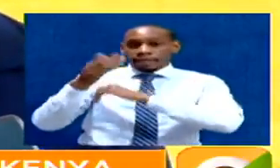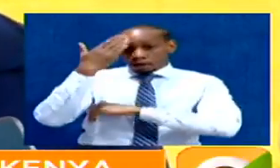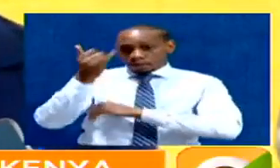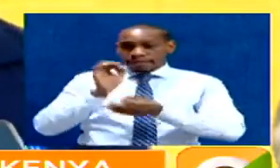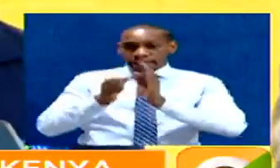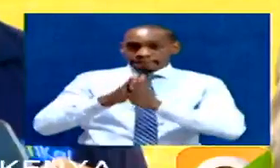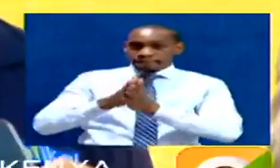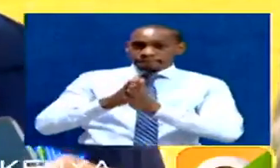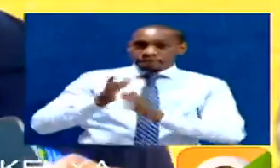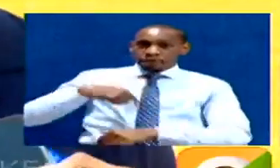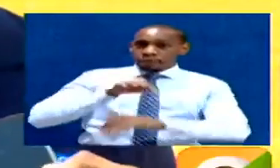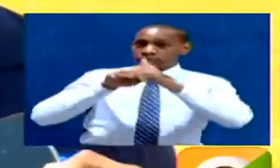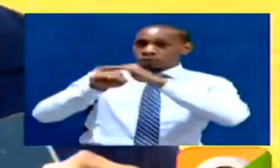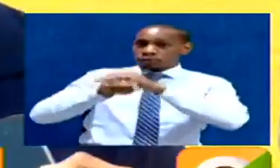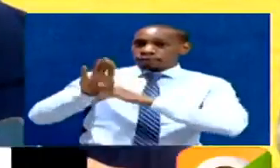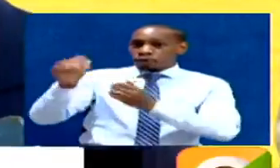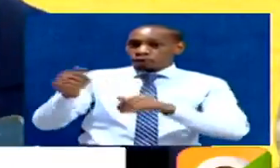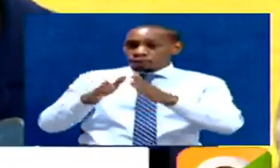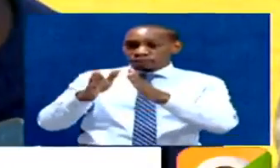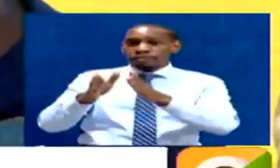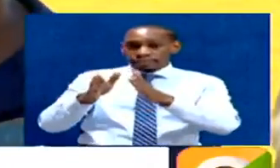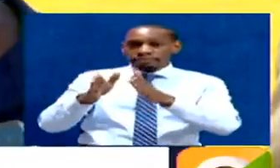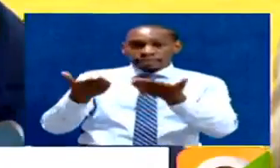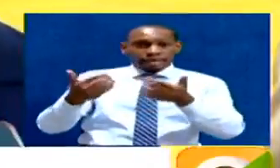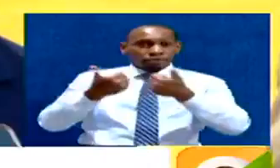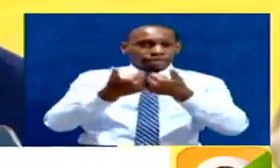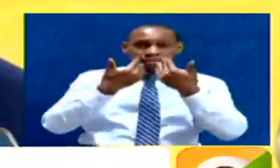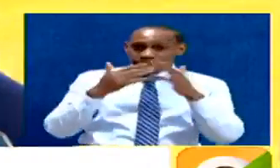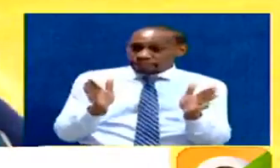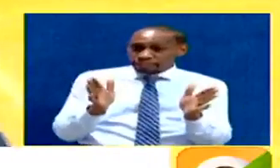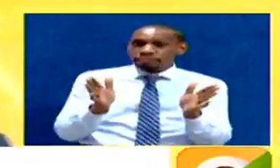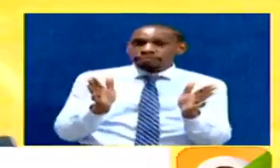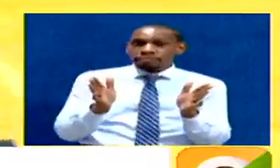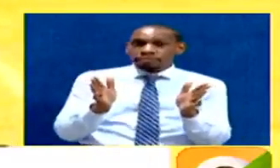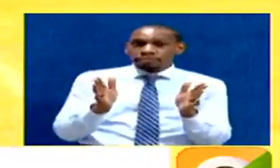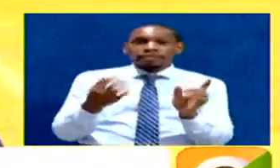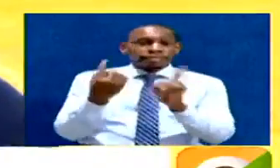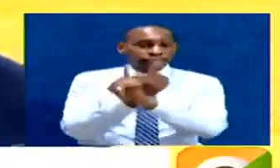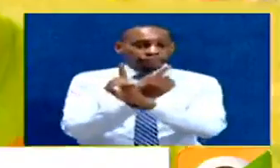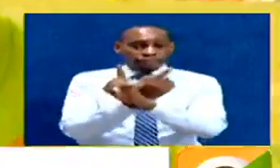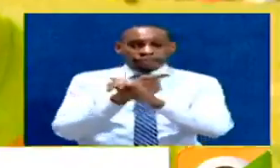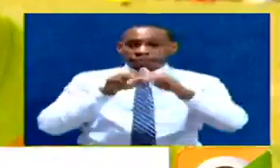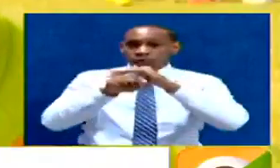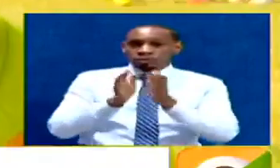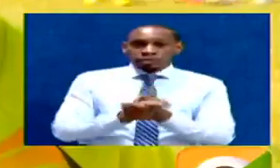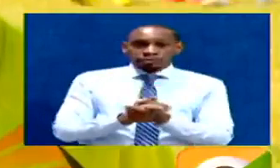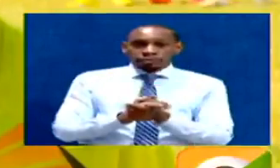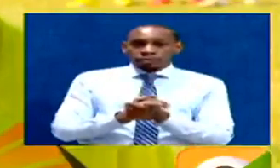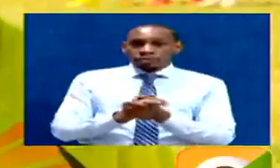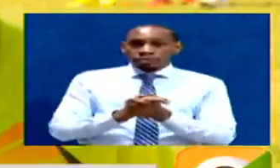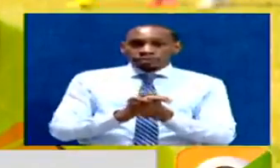Because if we could have scored those four chances, then the match could have ended with a different margin. Tutatoka huko